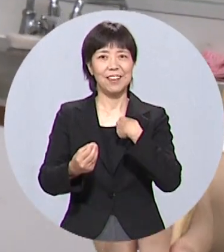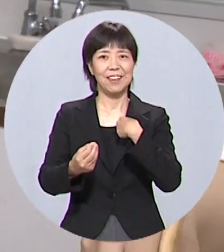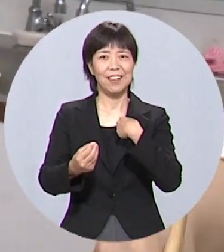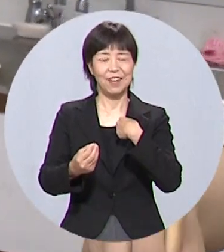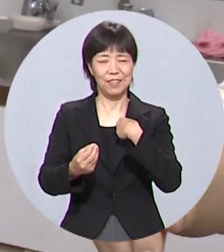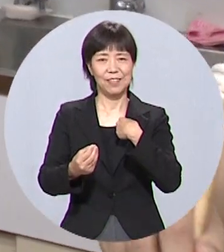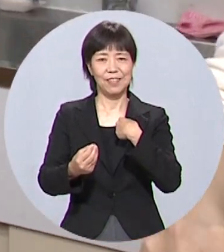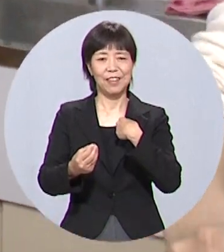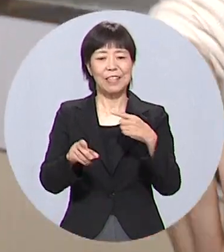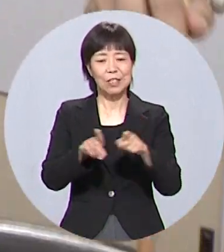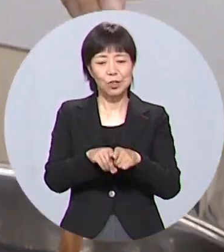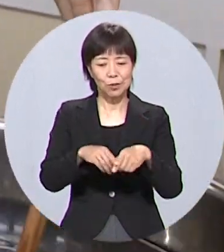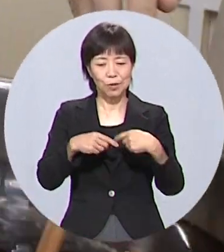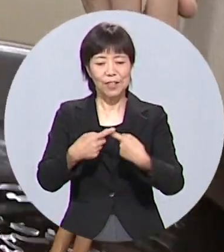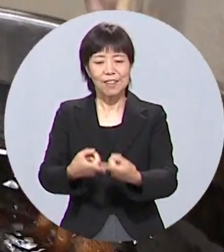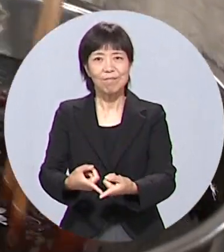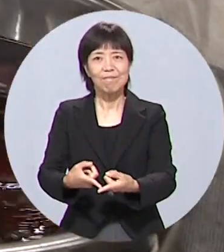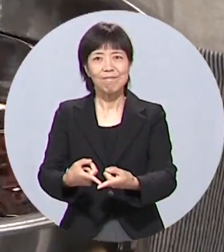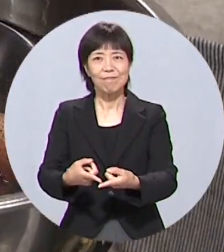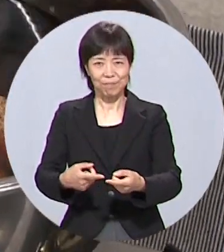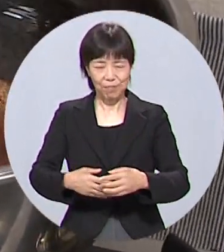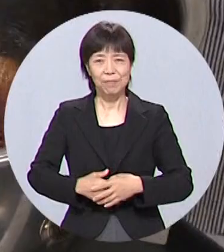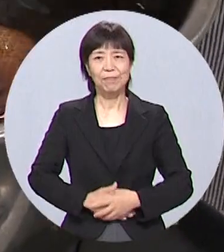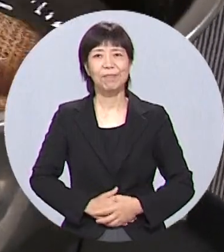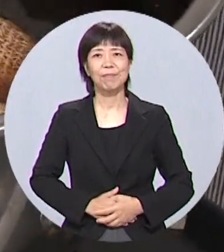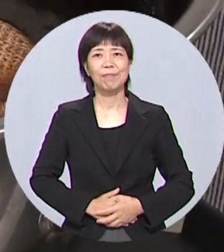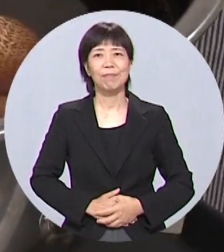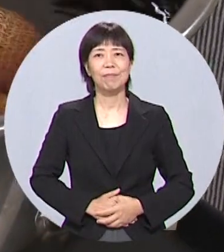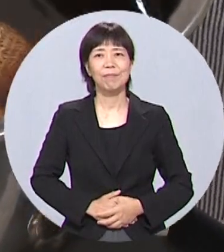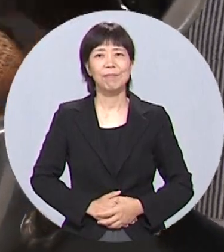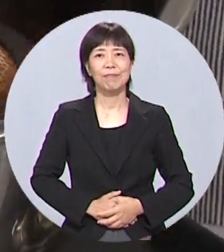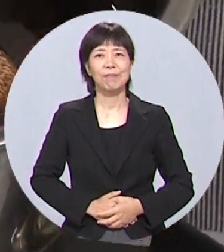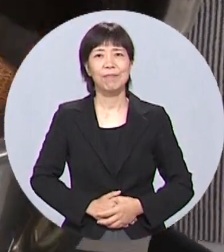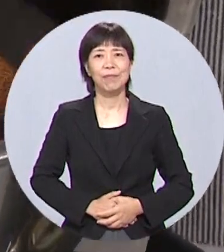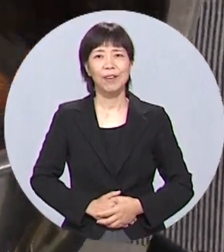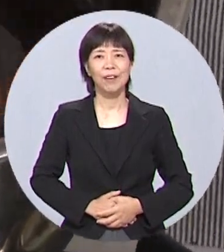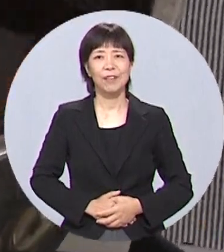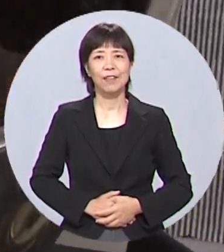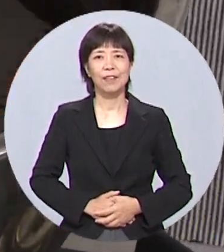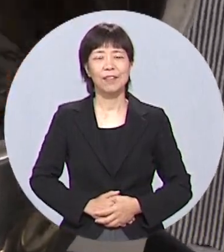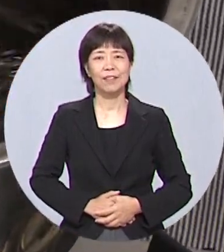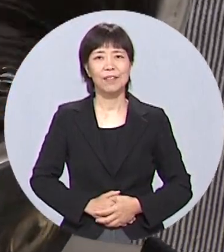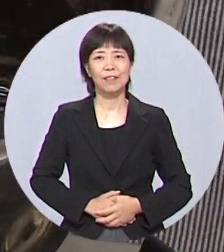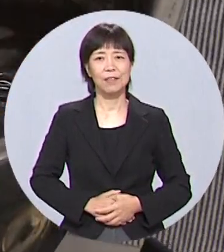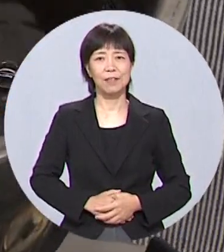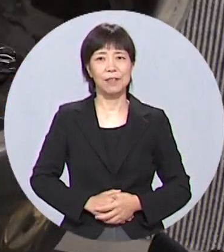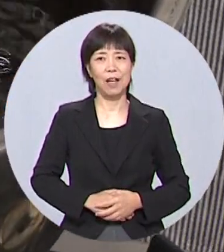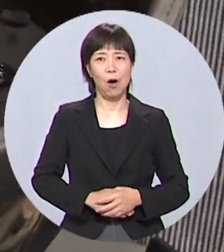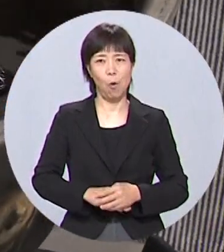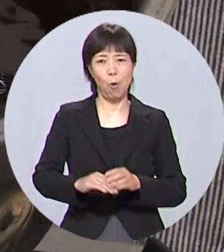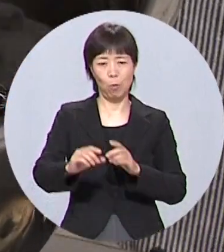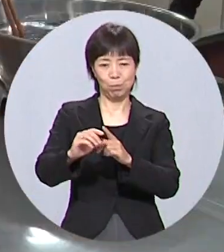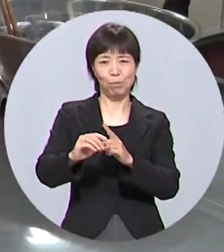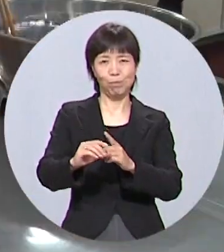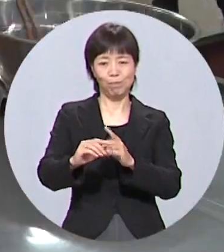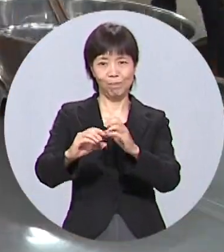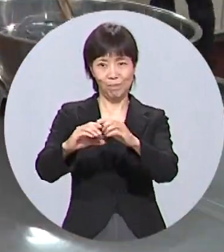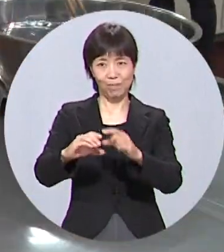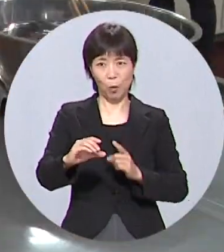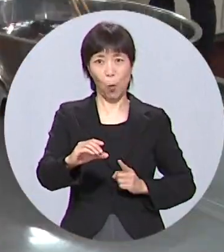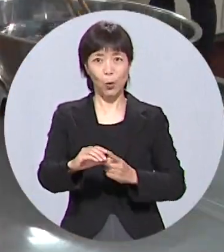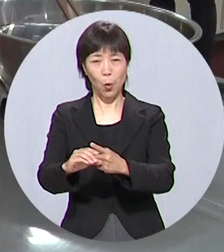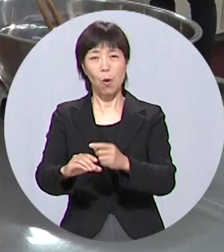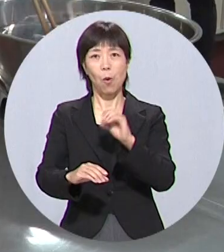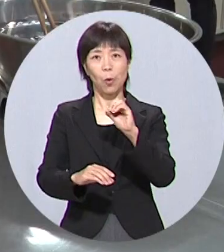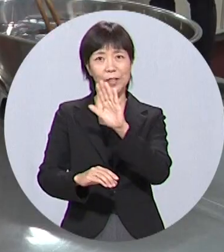同じ液で染めたいと思います、 うん、はい、 はい、 もう完全におでんにしか そうですね、 まあ、餅巾着みたいな、はい、これはなん